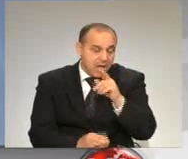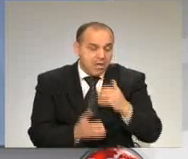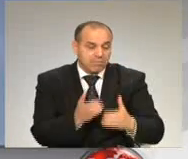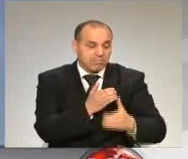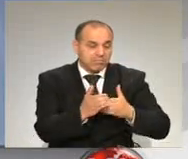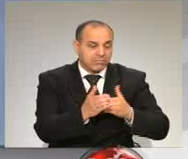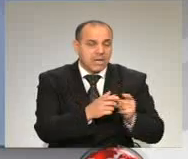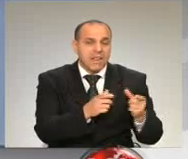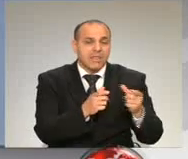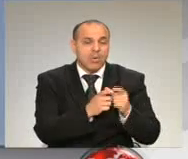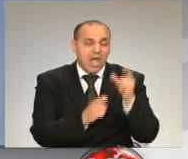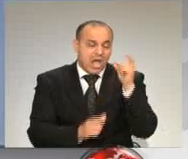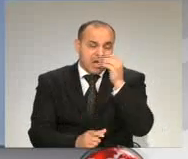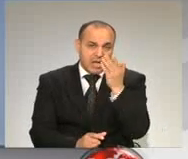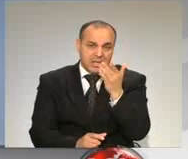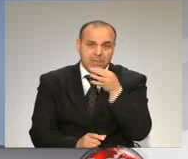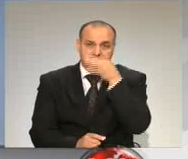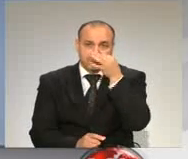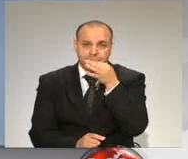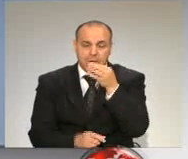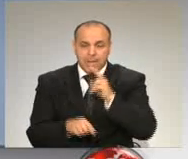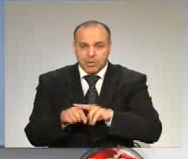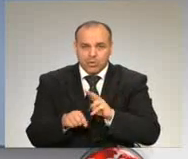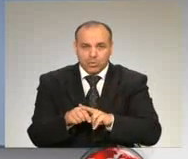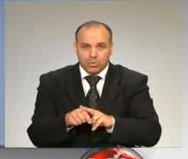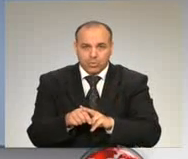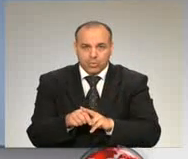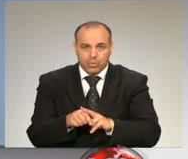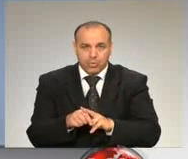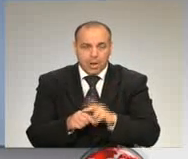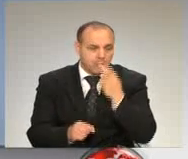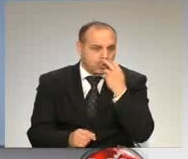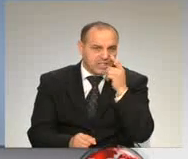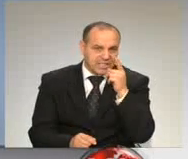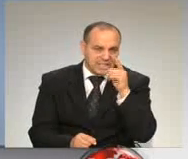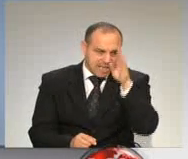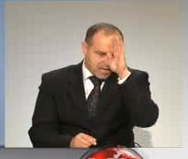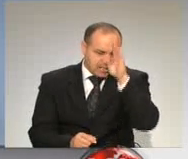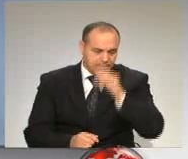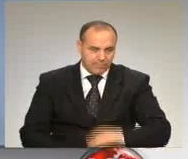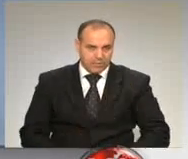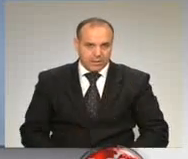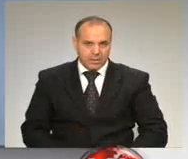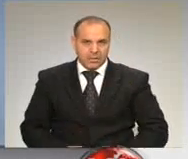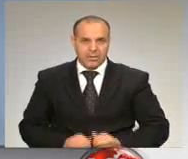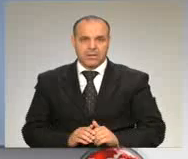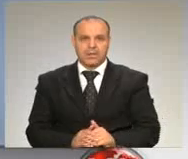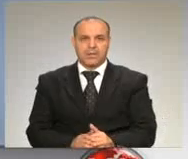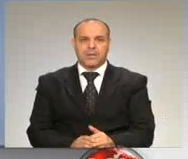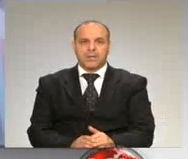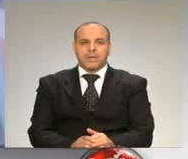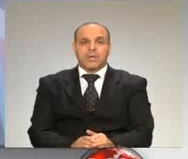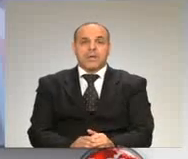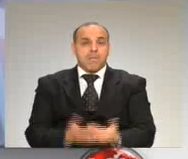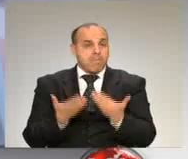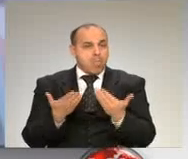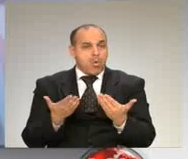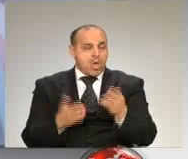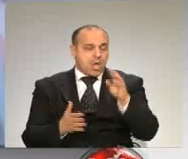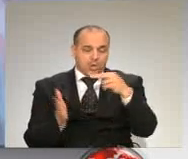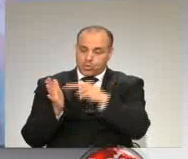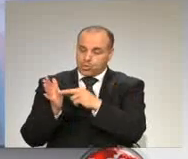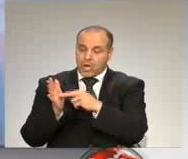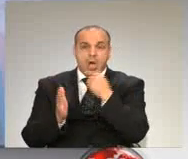مسلحين تابعين له، حسب ما صرح مسؤول في الشرطة المحلية العراقية. في الشأن